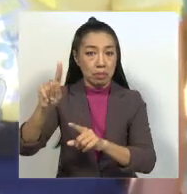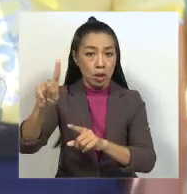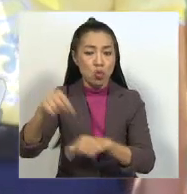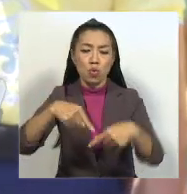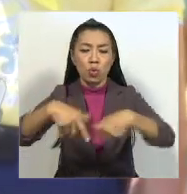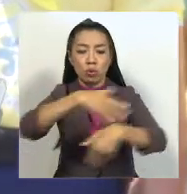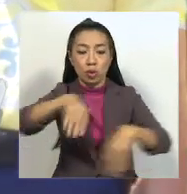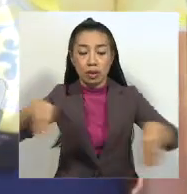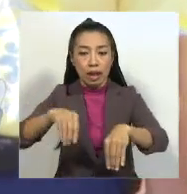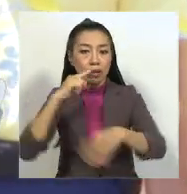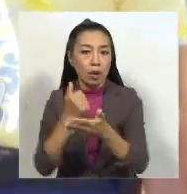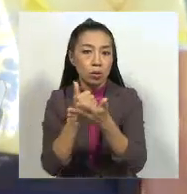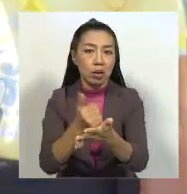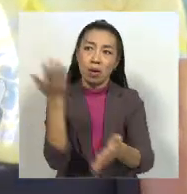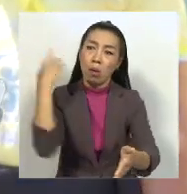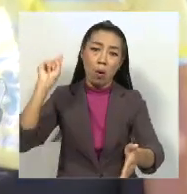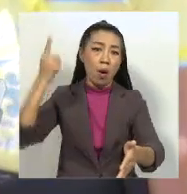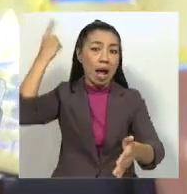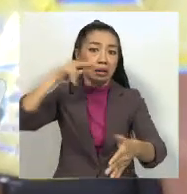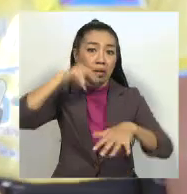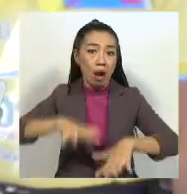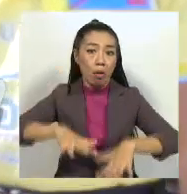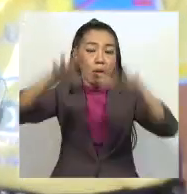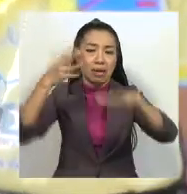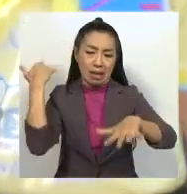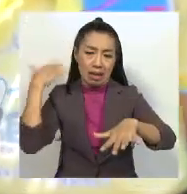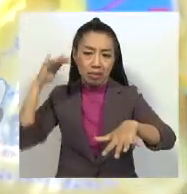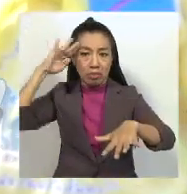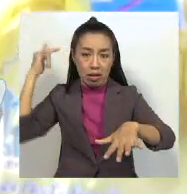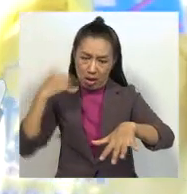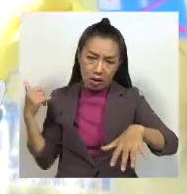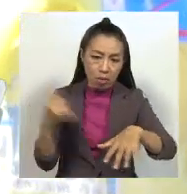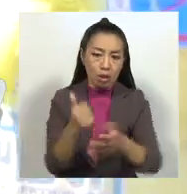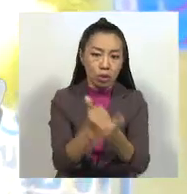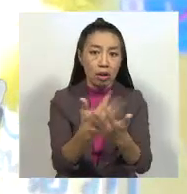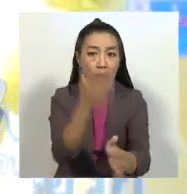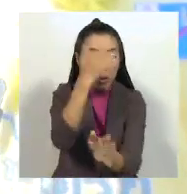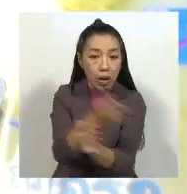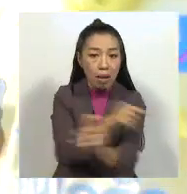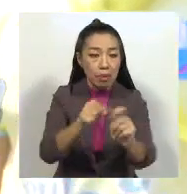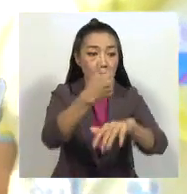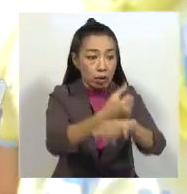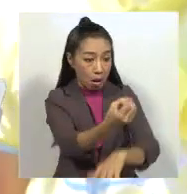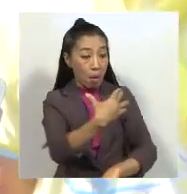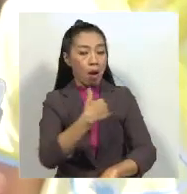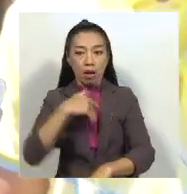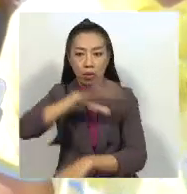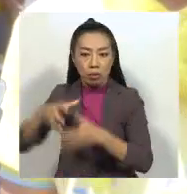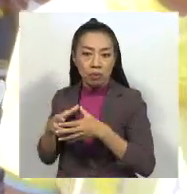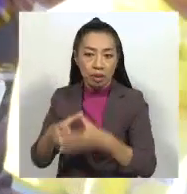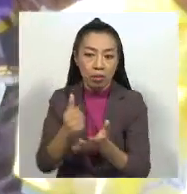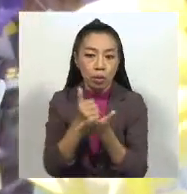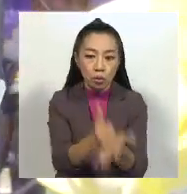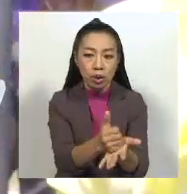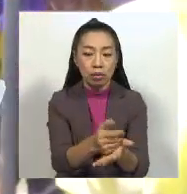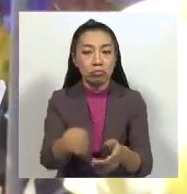ำเนินการช่วยตั้งแต่วันแรกแล้ววันแรกที่น้ำเข้ามานะครับโดยทางนายอำเภอได้ร้องขอไปแล้วก็ส่งมาทันทีเลยสามารถ